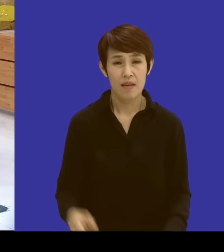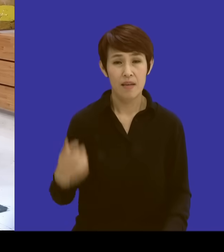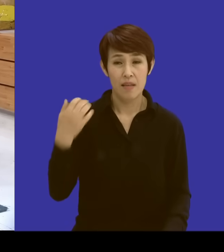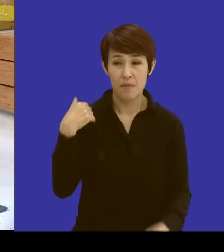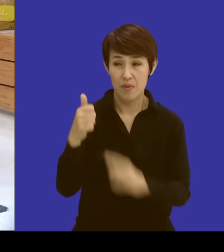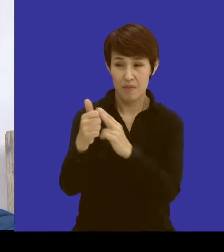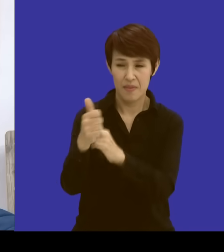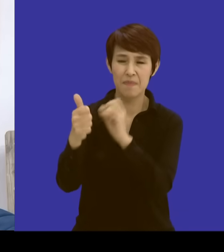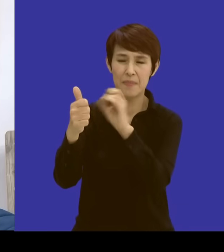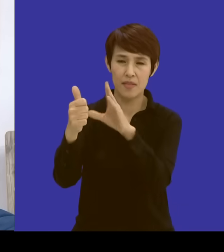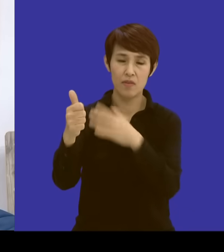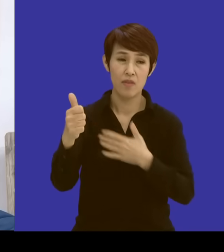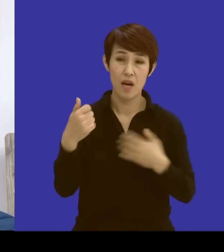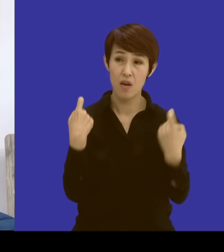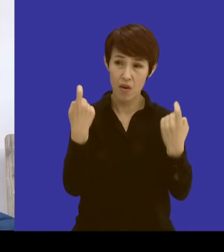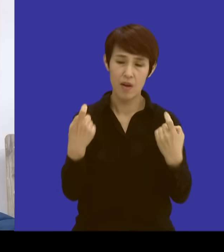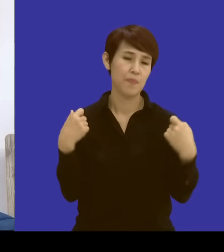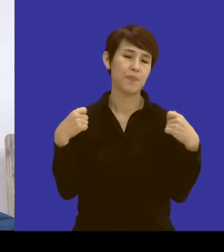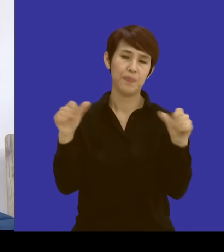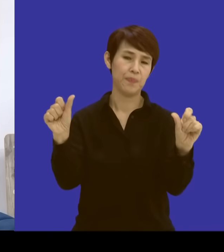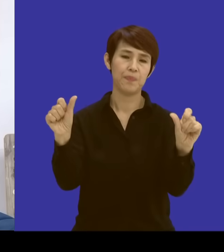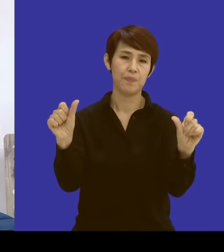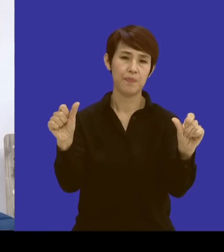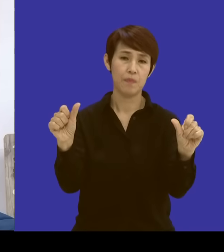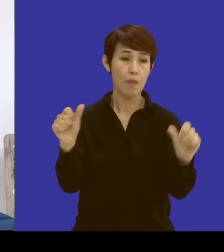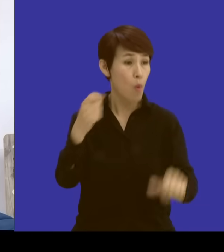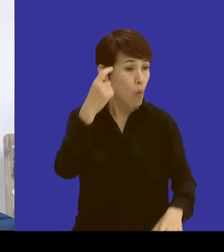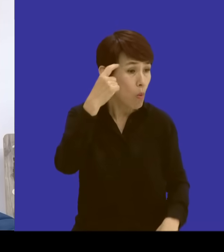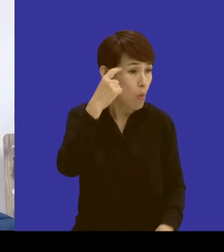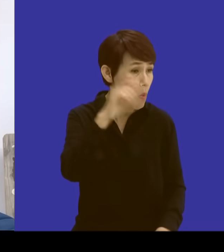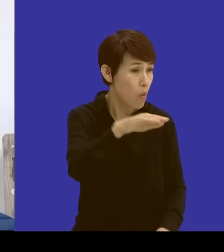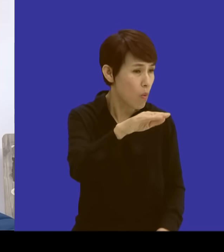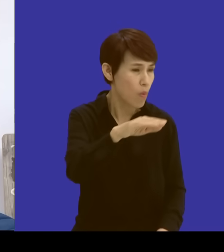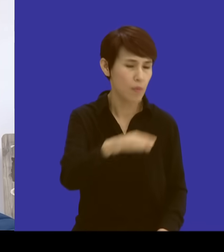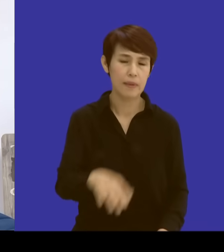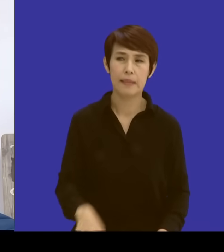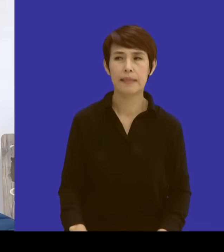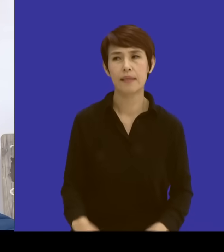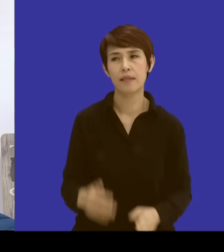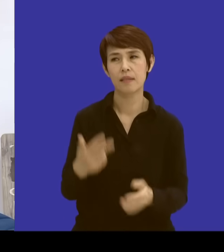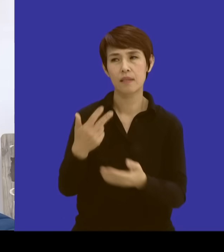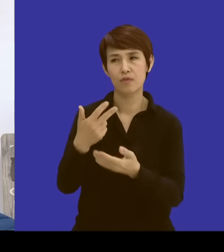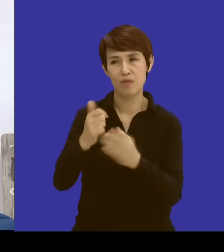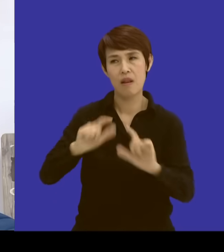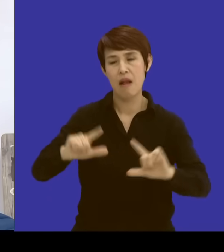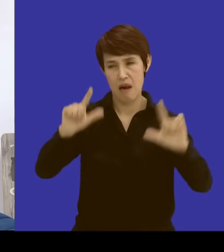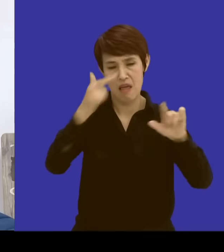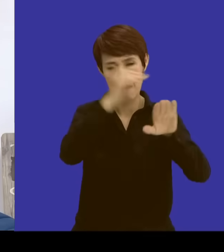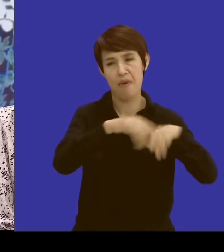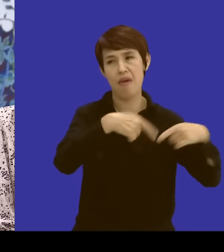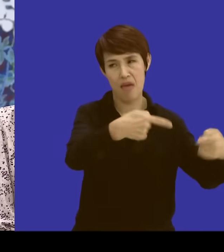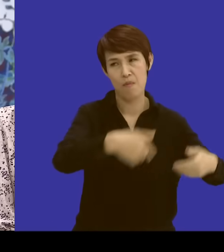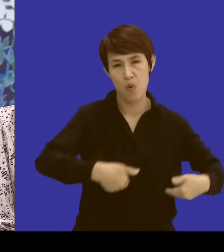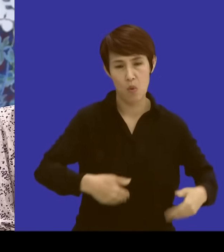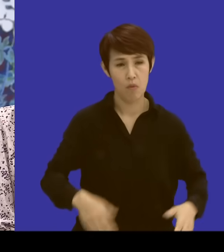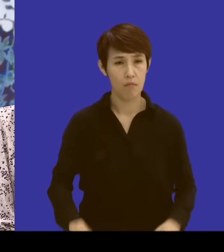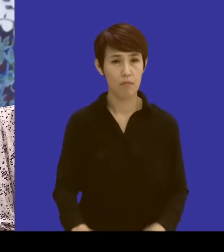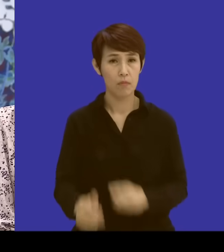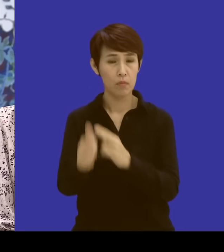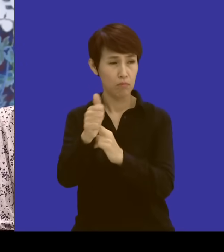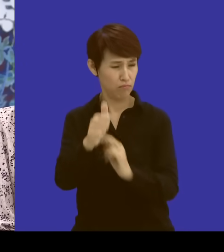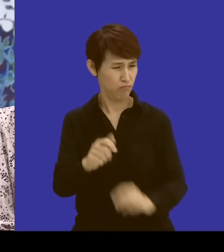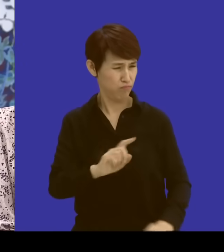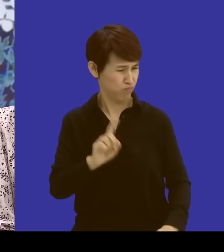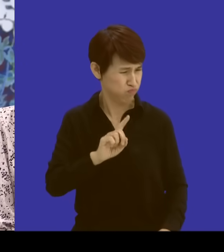말씀드렸죠. 수학여행 저는 못 가겠습니다. 왜 그러냐. 주일날이라서 예배 드려야 됩니다. 선생님 좀 어이가 없으신